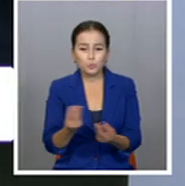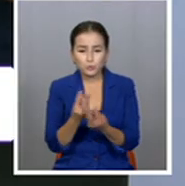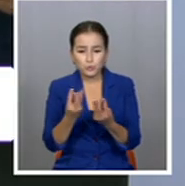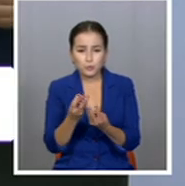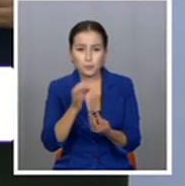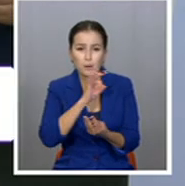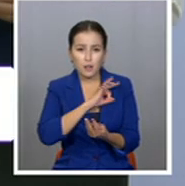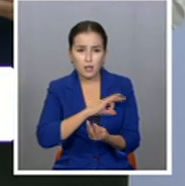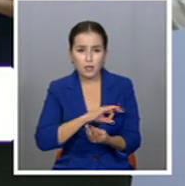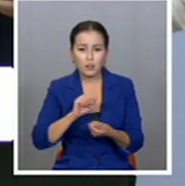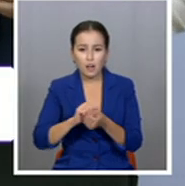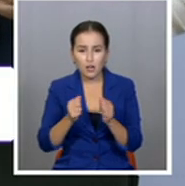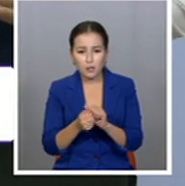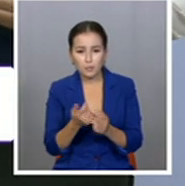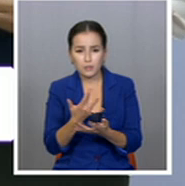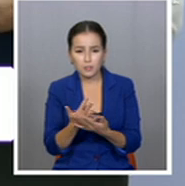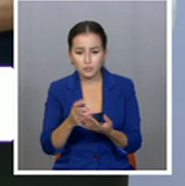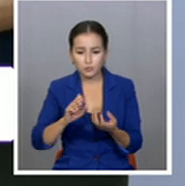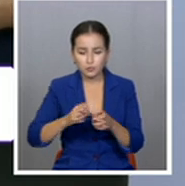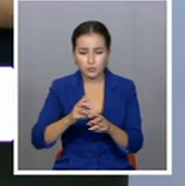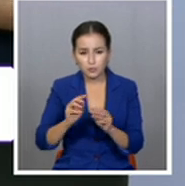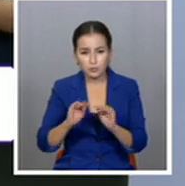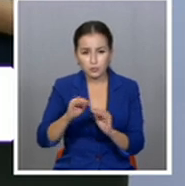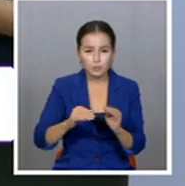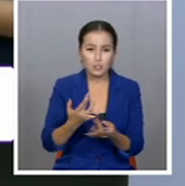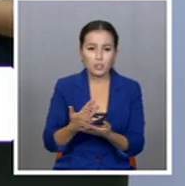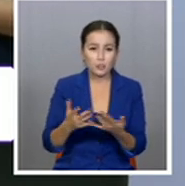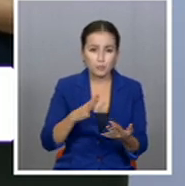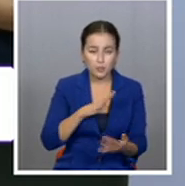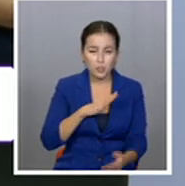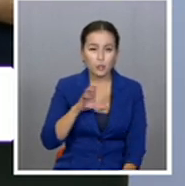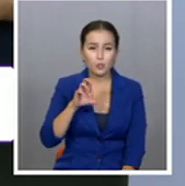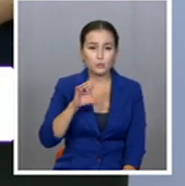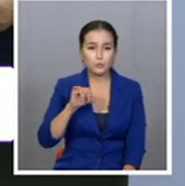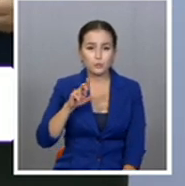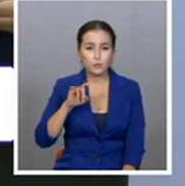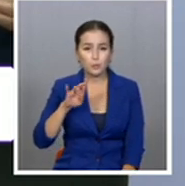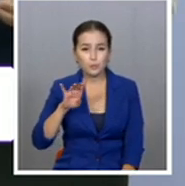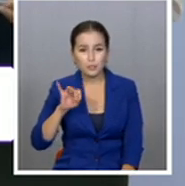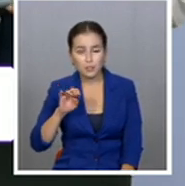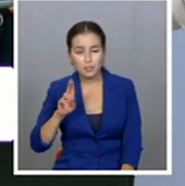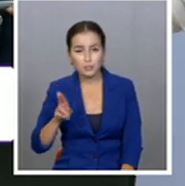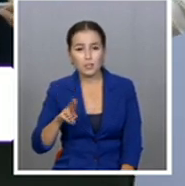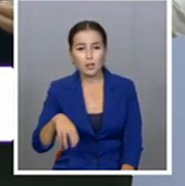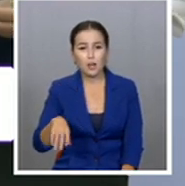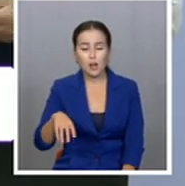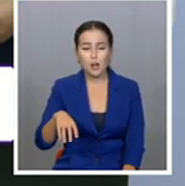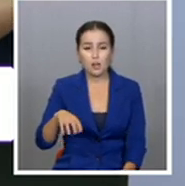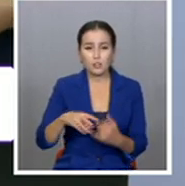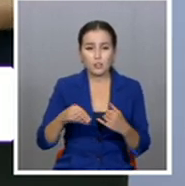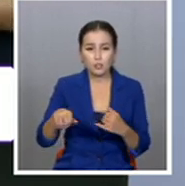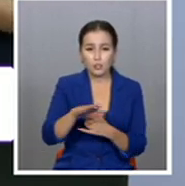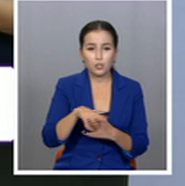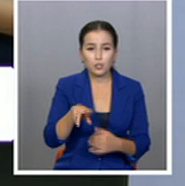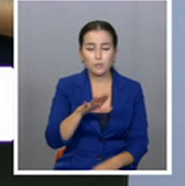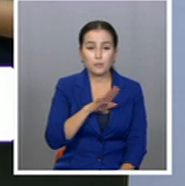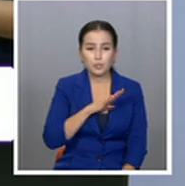тағы басқа жетістіктер арқылы адамдар субтропиктік қоңыржай белдеулерді